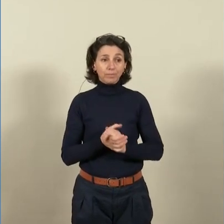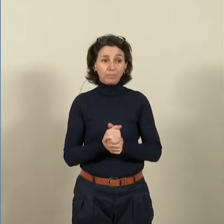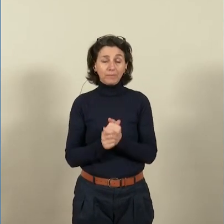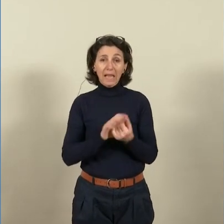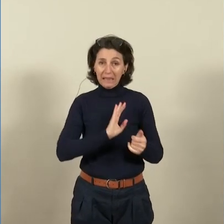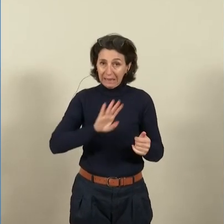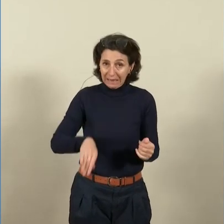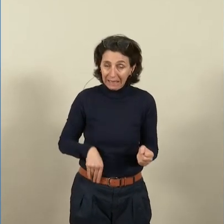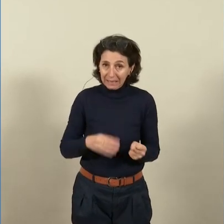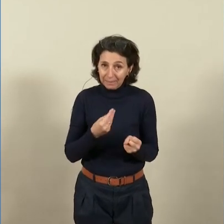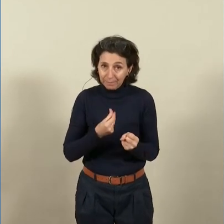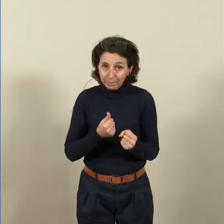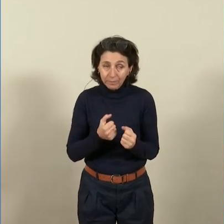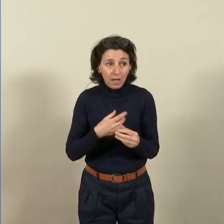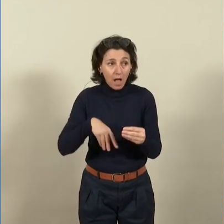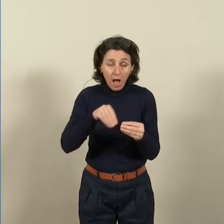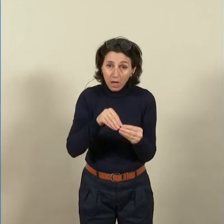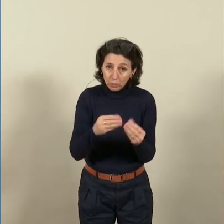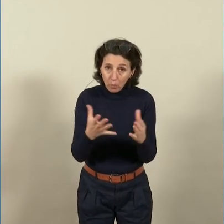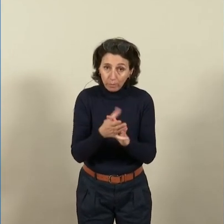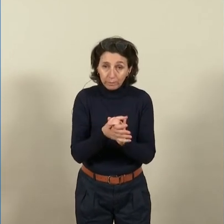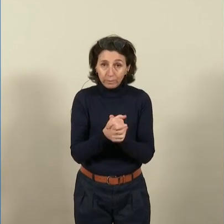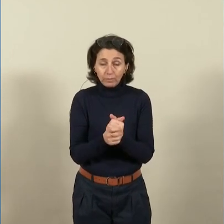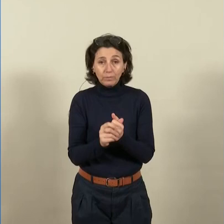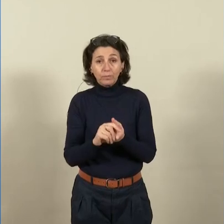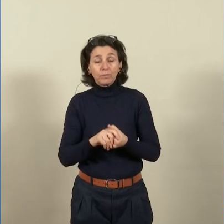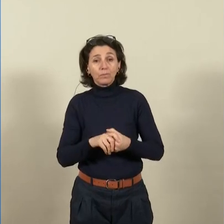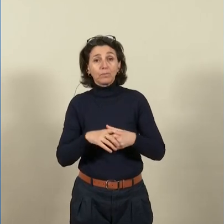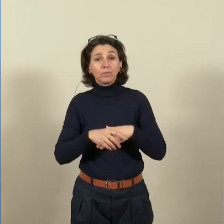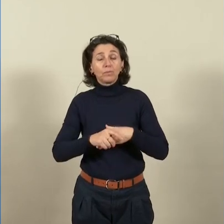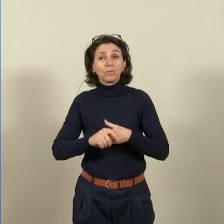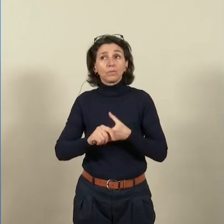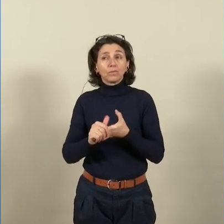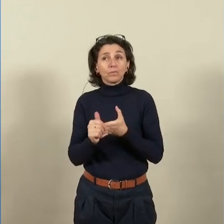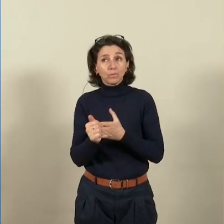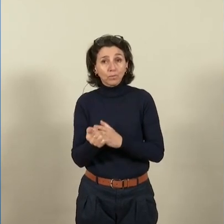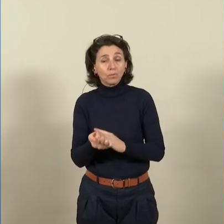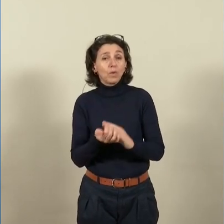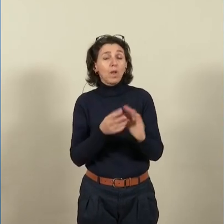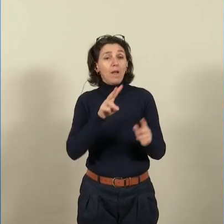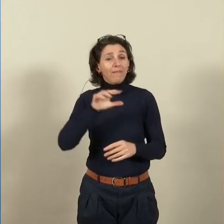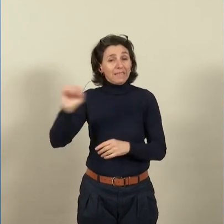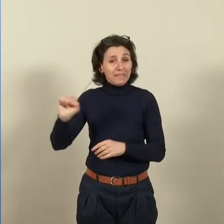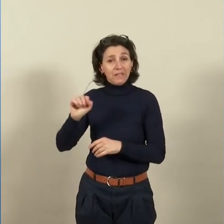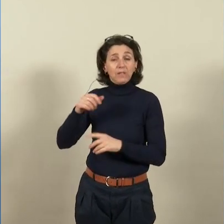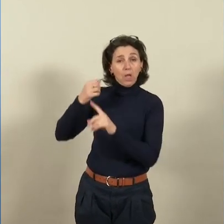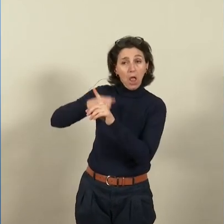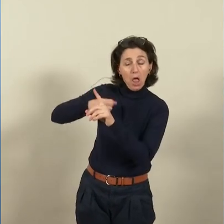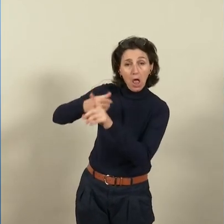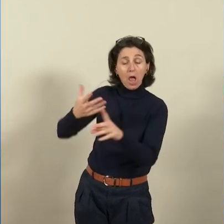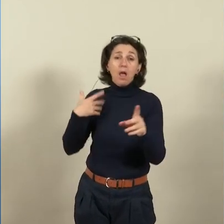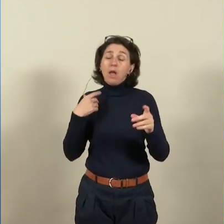voulais simplement rajouter sur le plan de lutte contre la prévention des violences sexistes et sexuelles